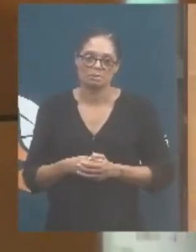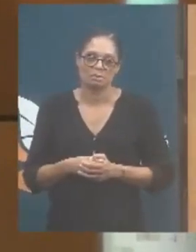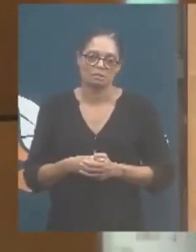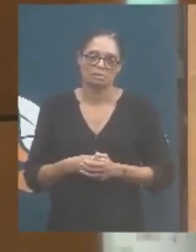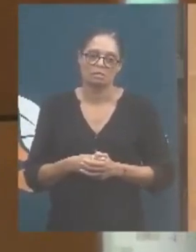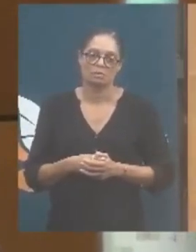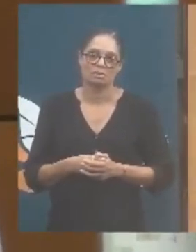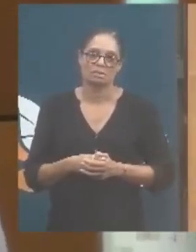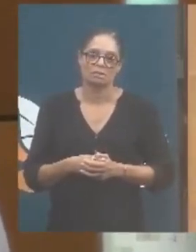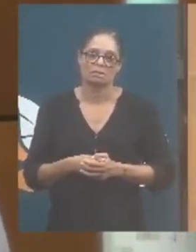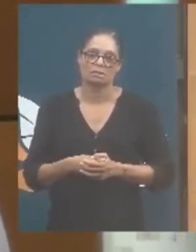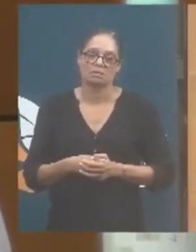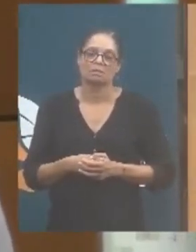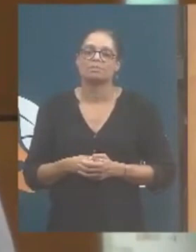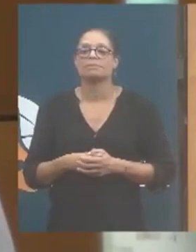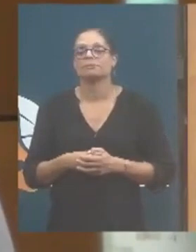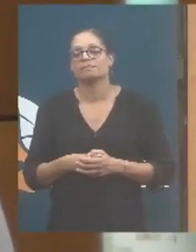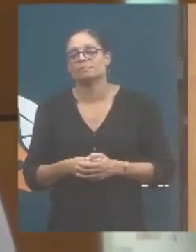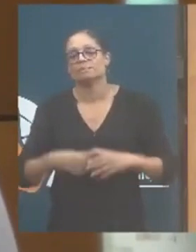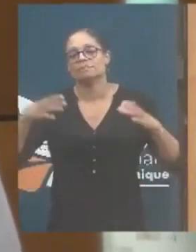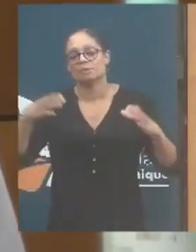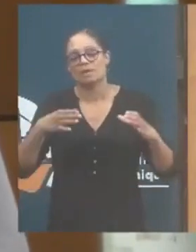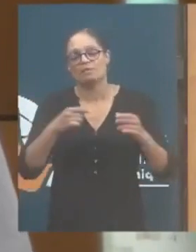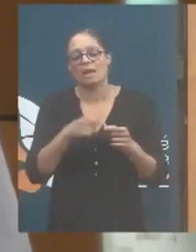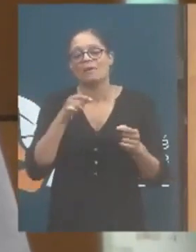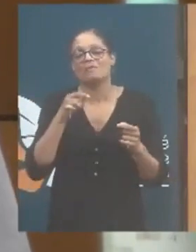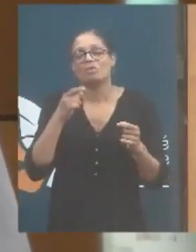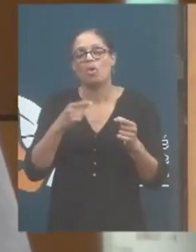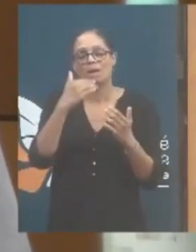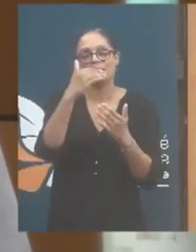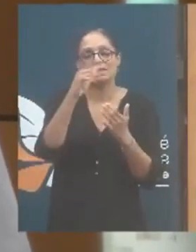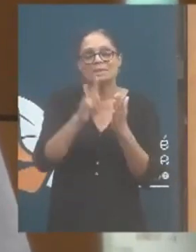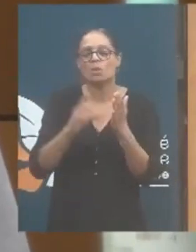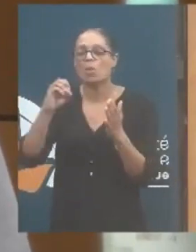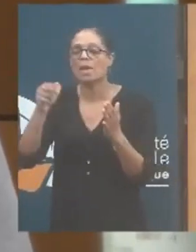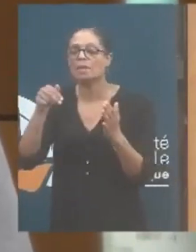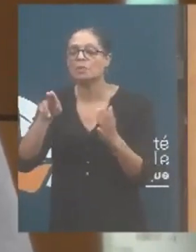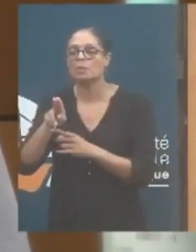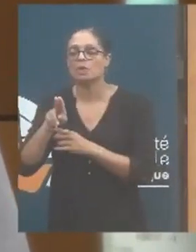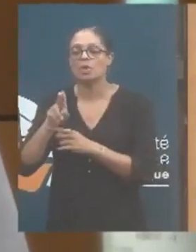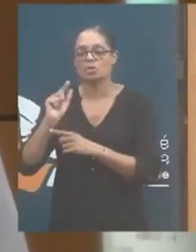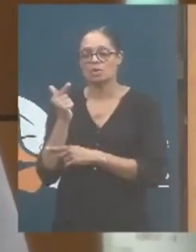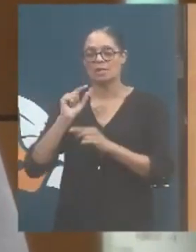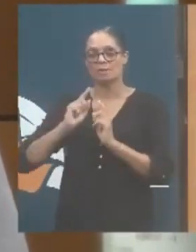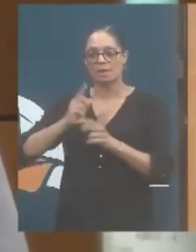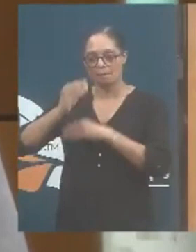Il était d'ailleurs, faisait partie de, sur la liste des pays à décoloniser, établis par l'ONU après la Seconde Guerre